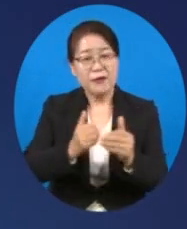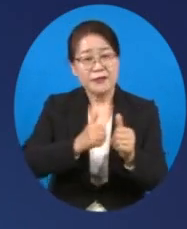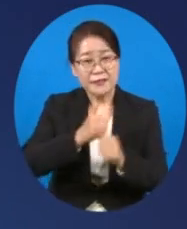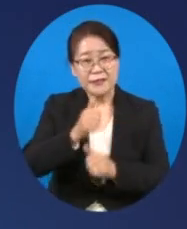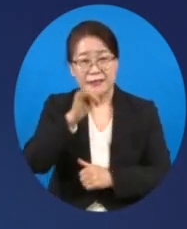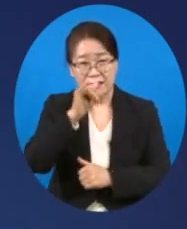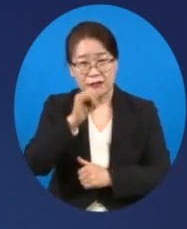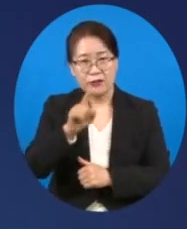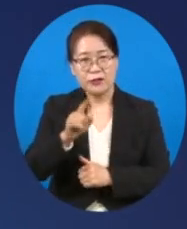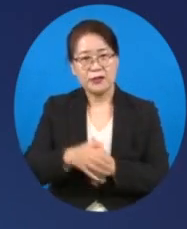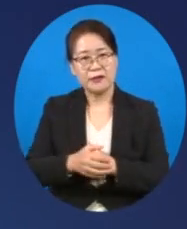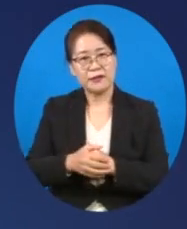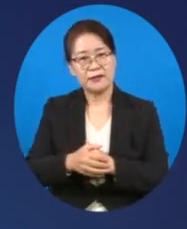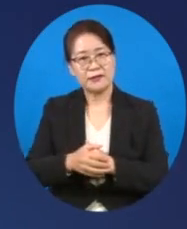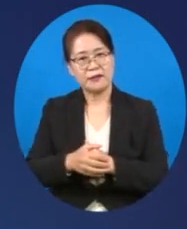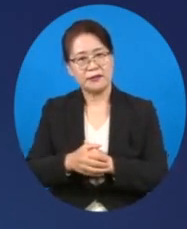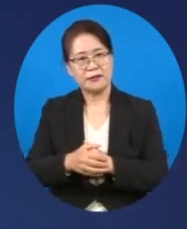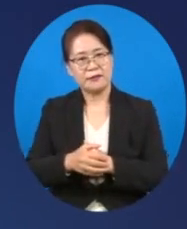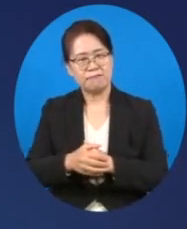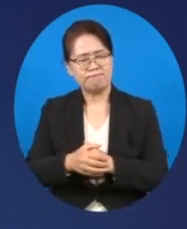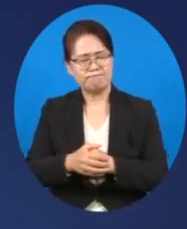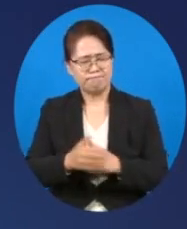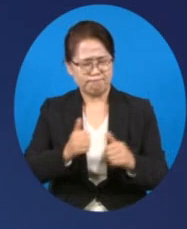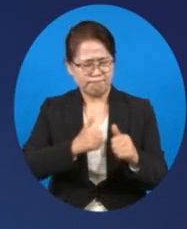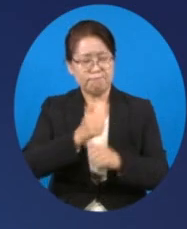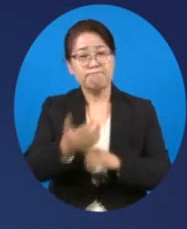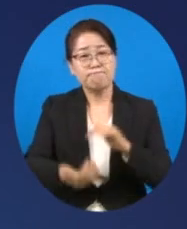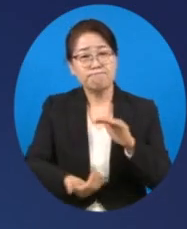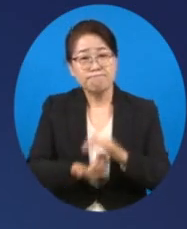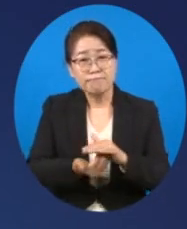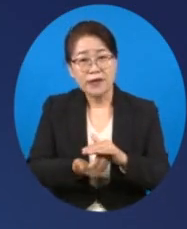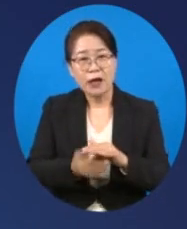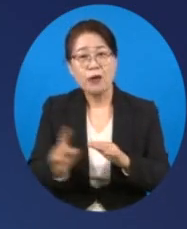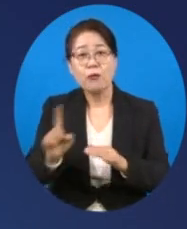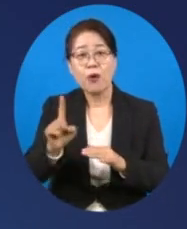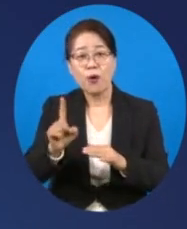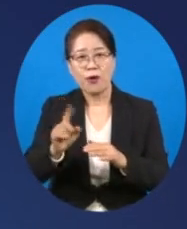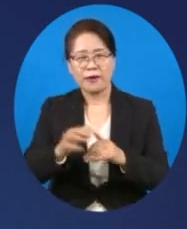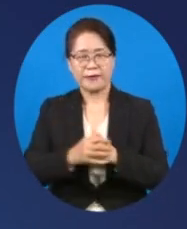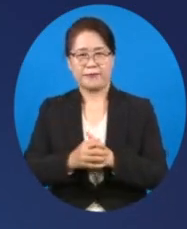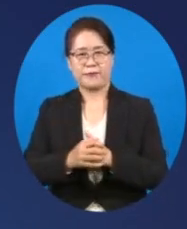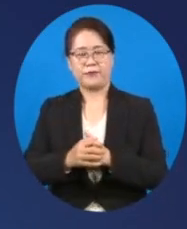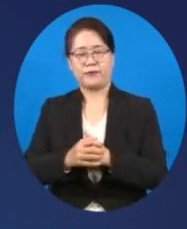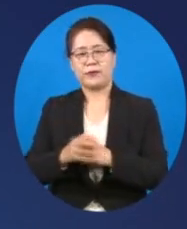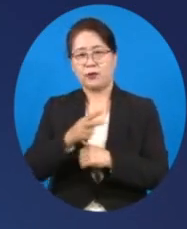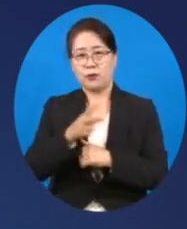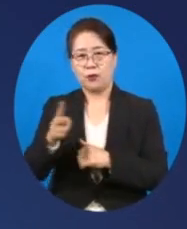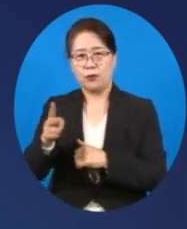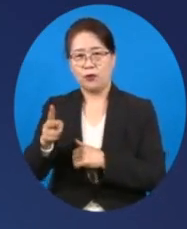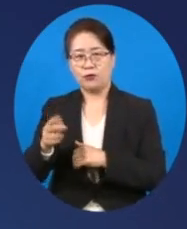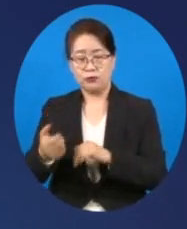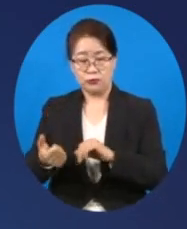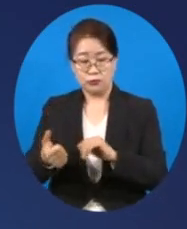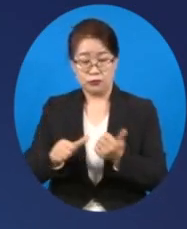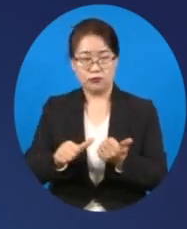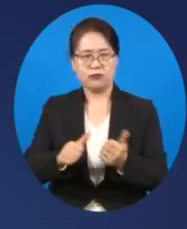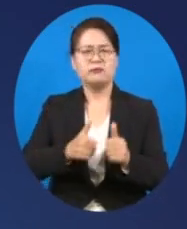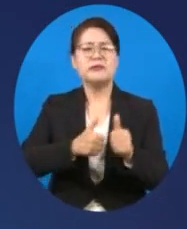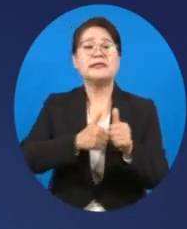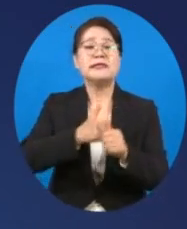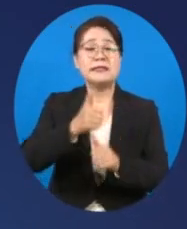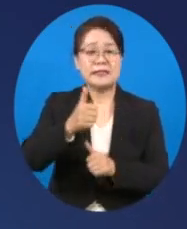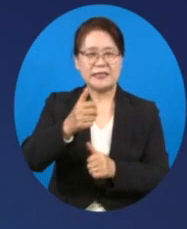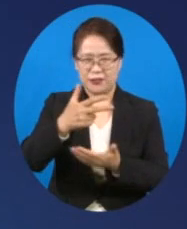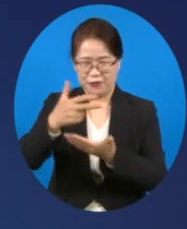여러분 최고의 승리가 있습니다 그 승리가 뭔지 아세요 바로 죽음을 이기신